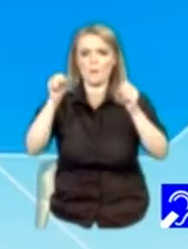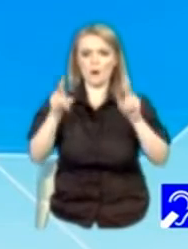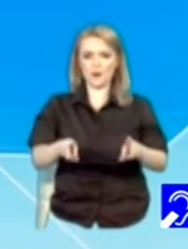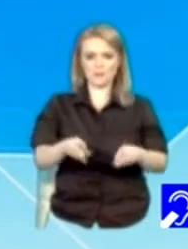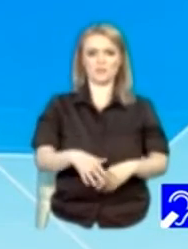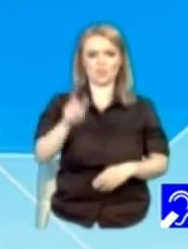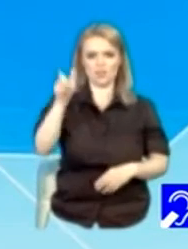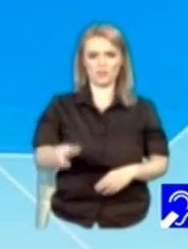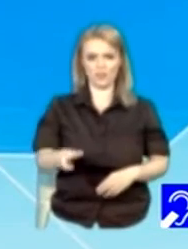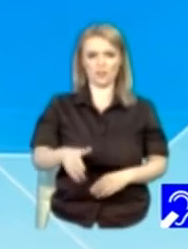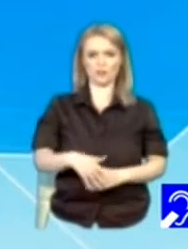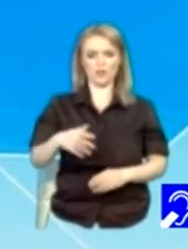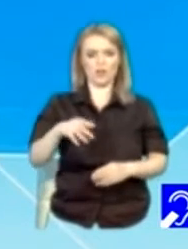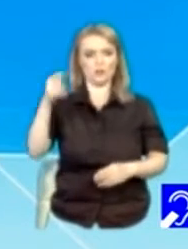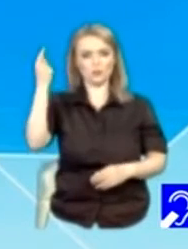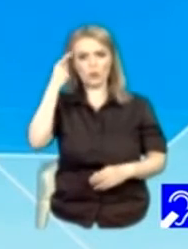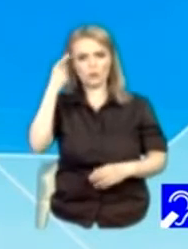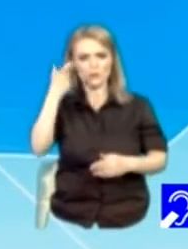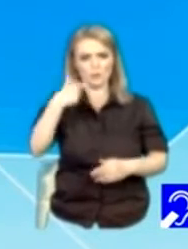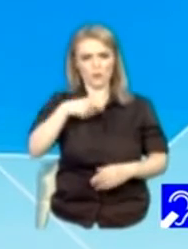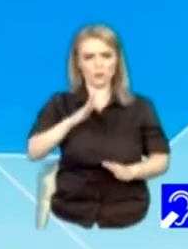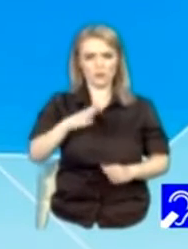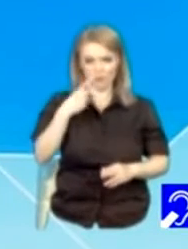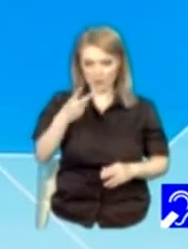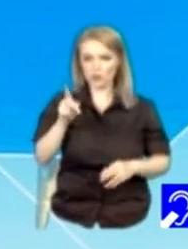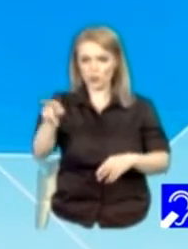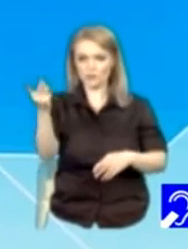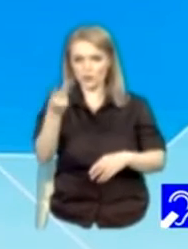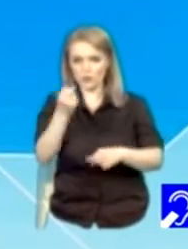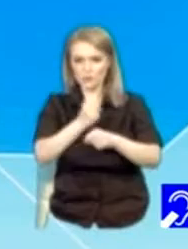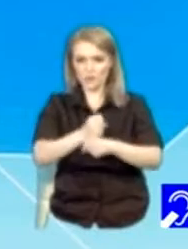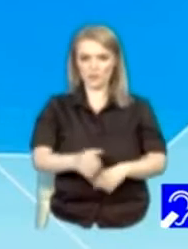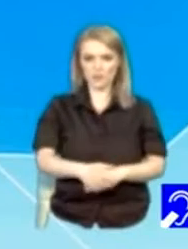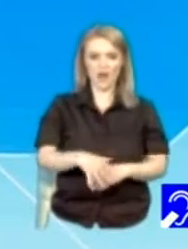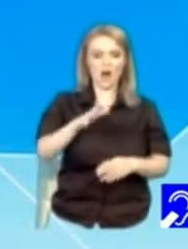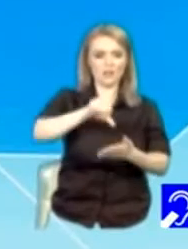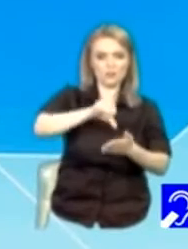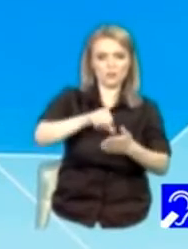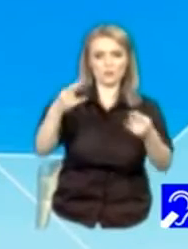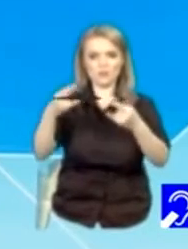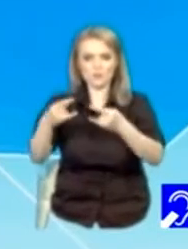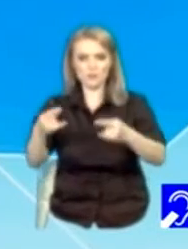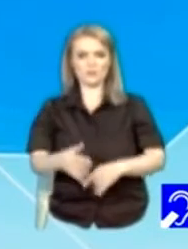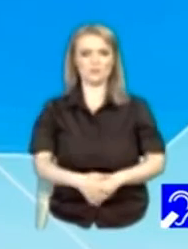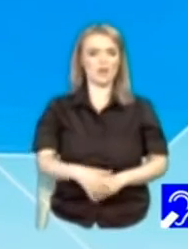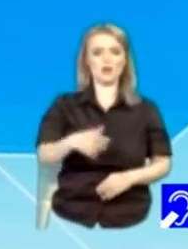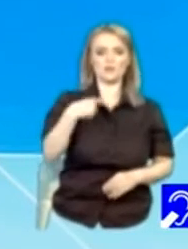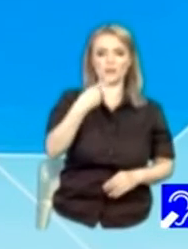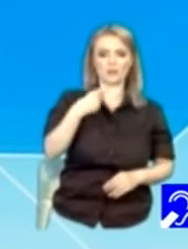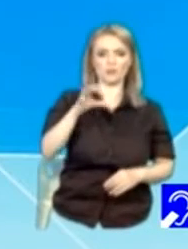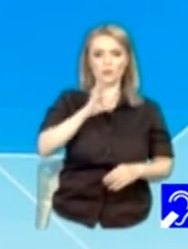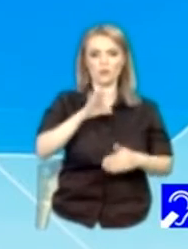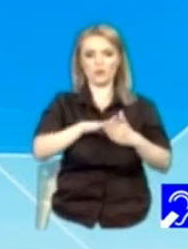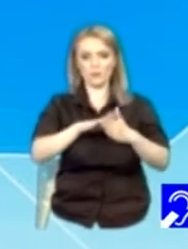banilor dânșilor și avuților agonisite ilegal. Uitați ce fac ei. Ieri, în cadrul unei emisiuni televizate, să nu dau nume, un